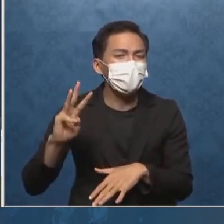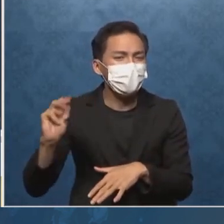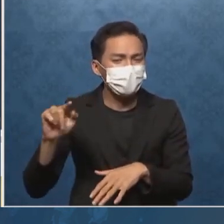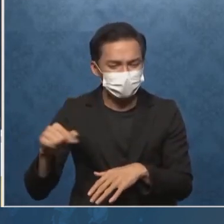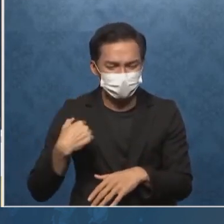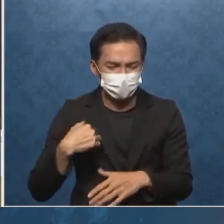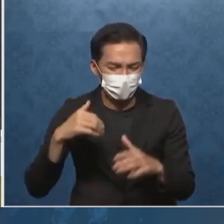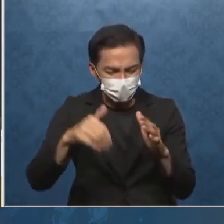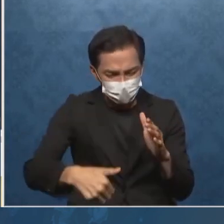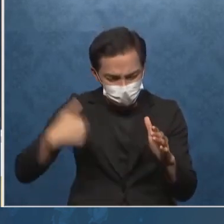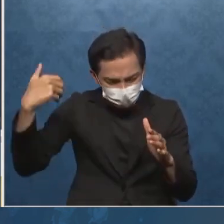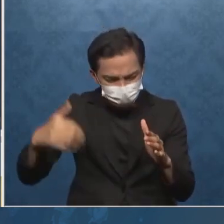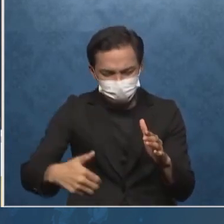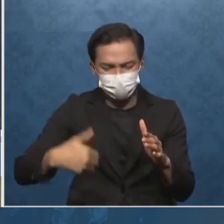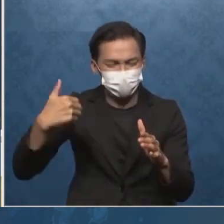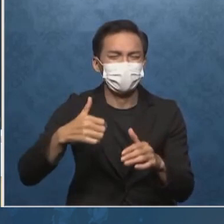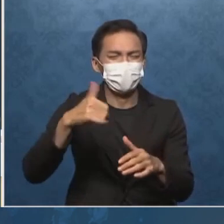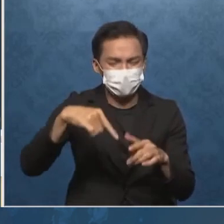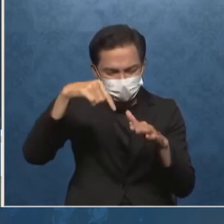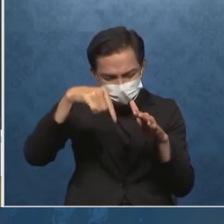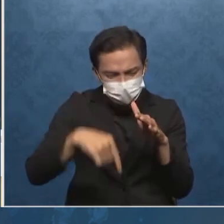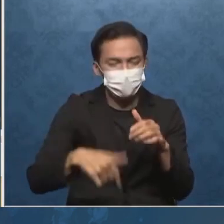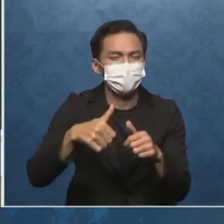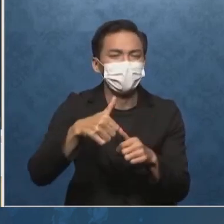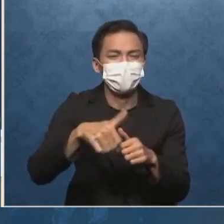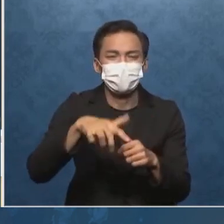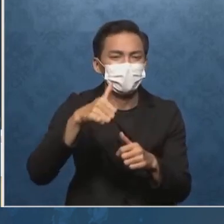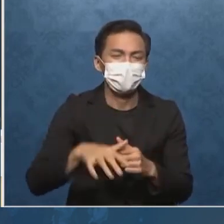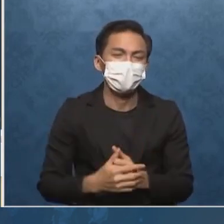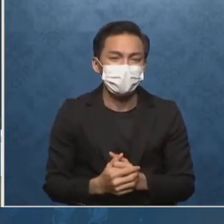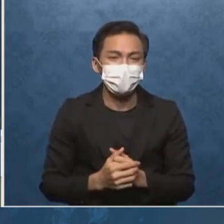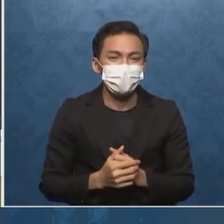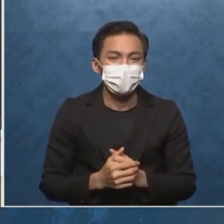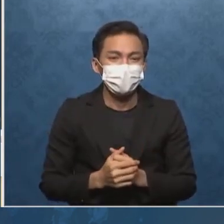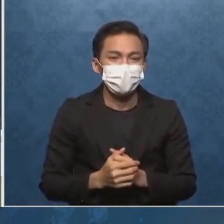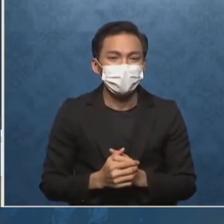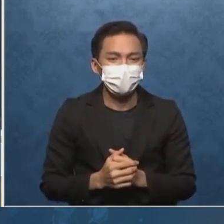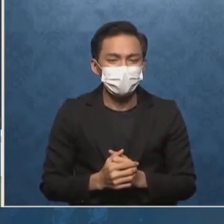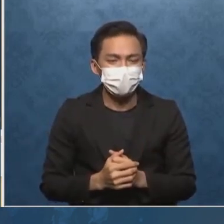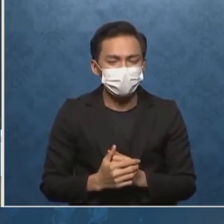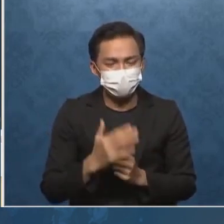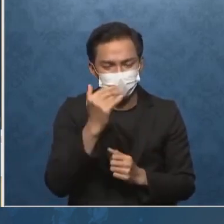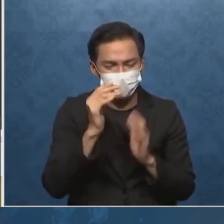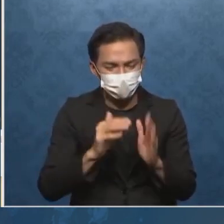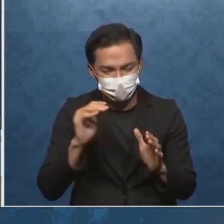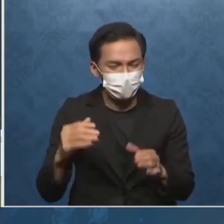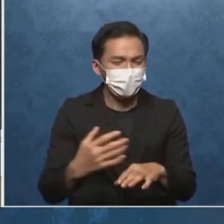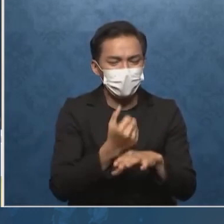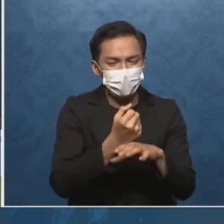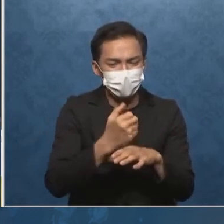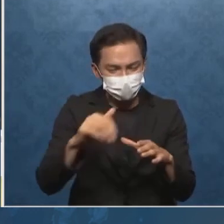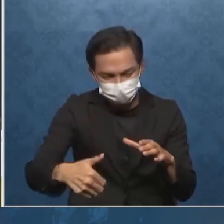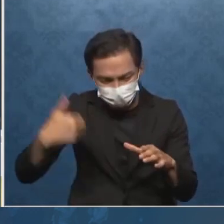เป็นจริงพูดยังไงนะครับเราไปดูในพื้นที่ยังไงก็กดไม่ได้ยังไงก็กดไม่ถึงนะครับทำให้ผู้รับเหมาทั้งหลายทั้งปวง